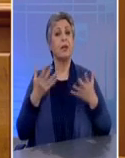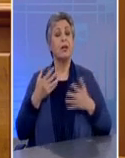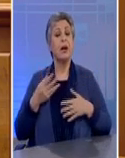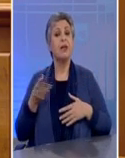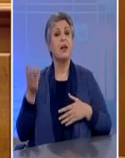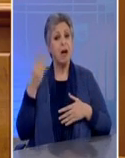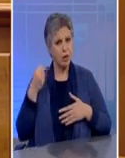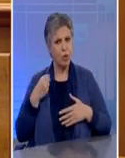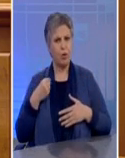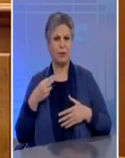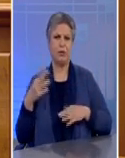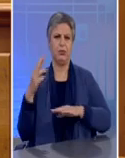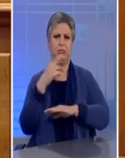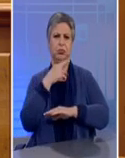Τσίπρα,